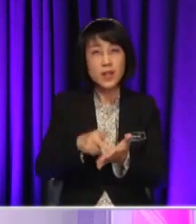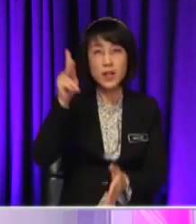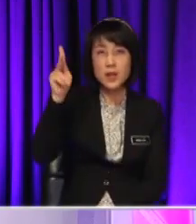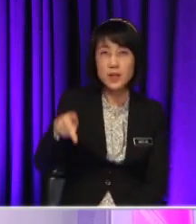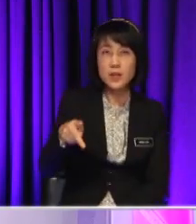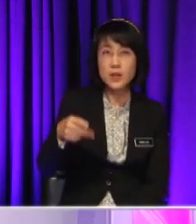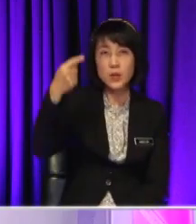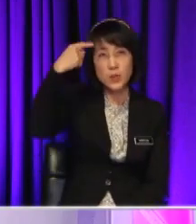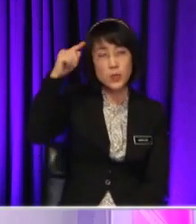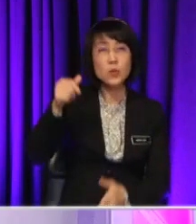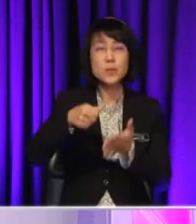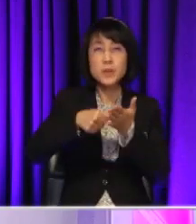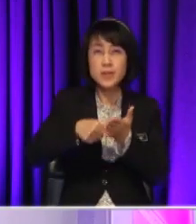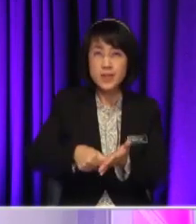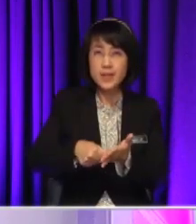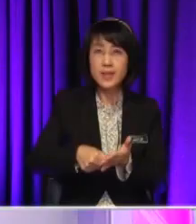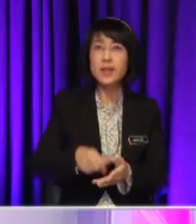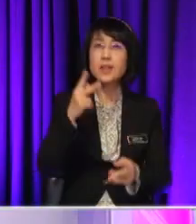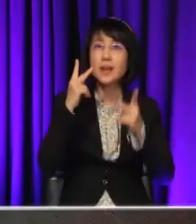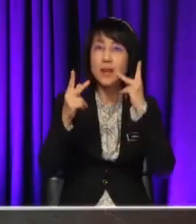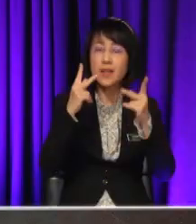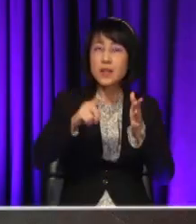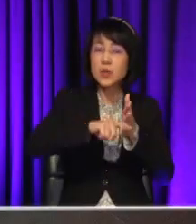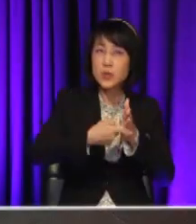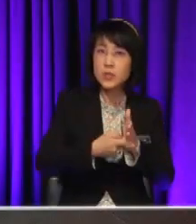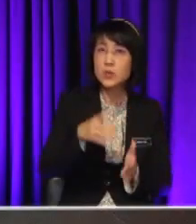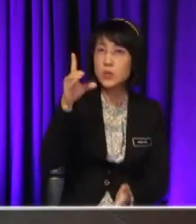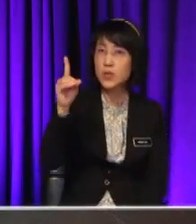penekanan kata kunci untuk di ML ini